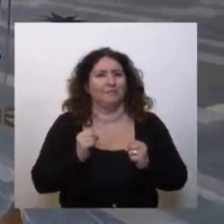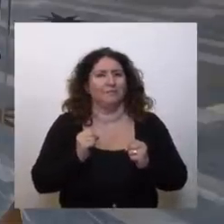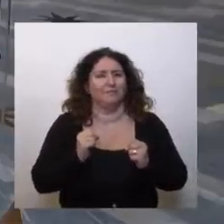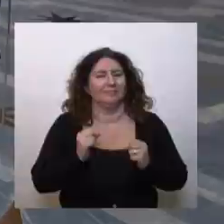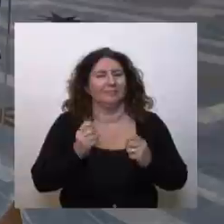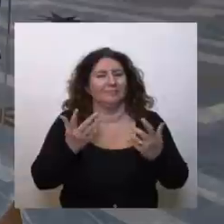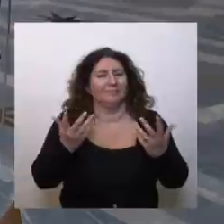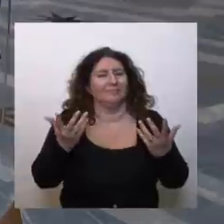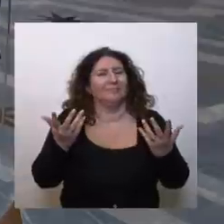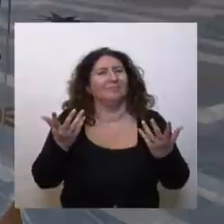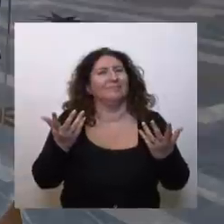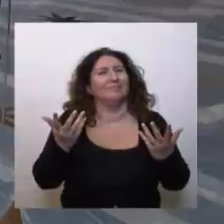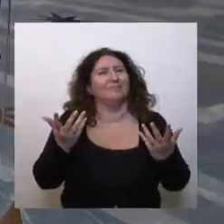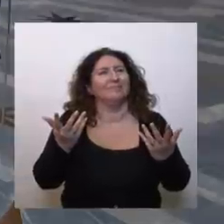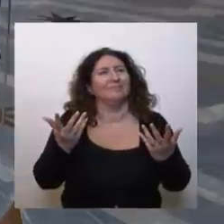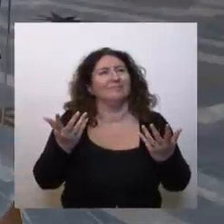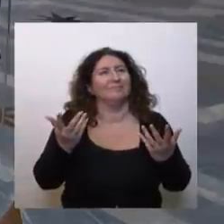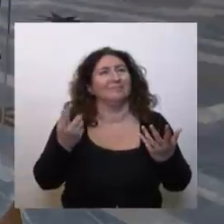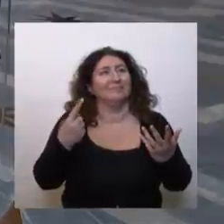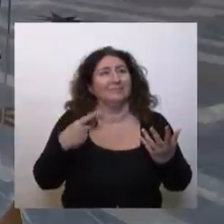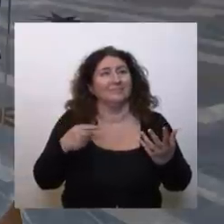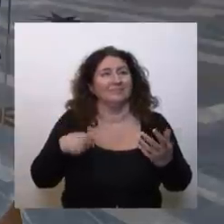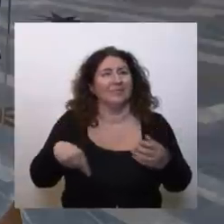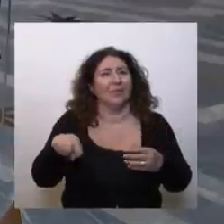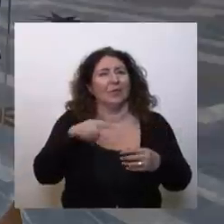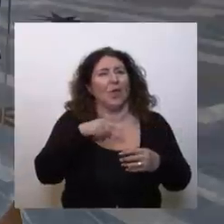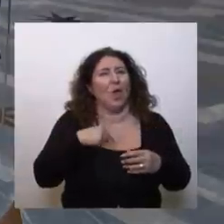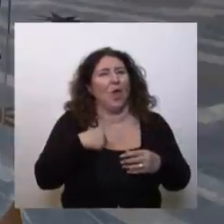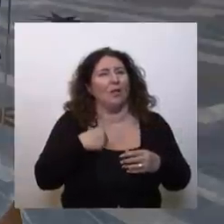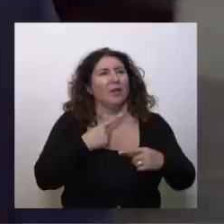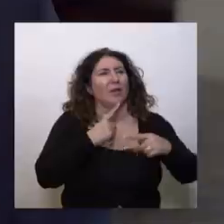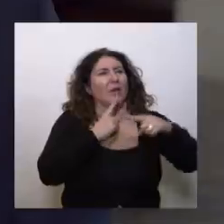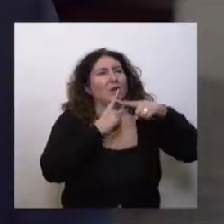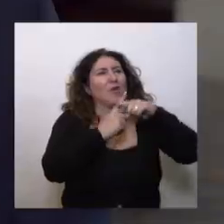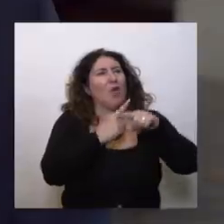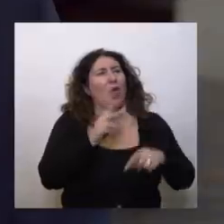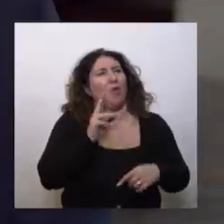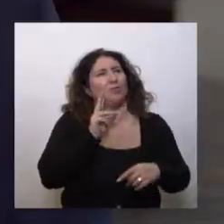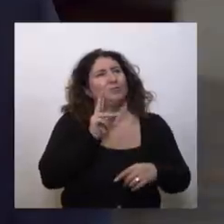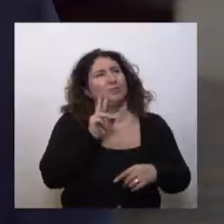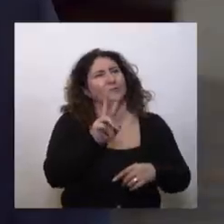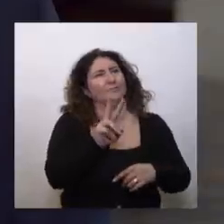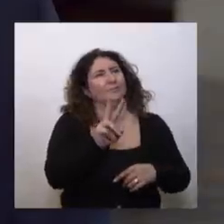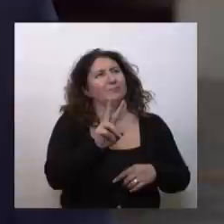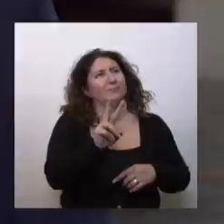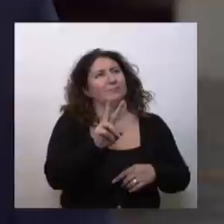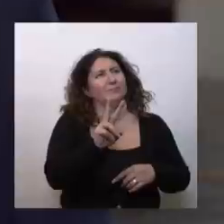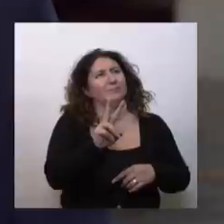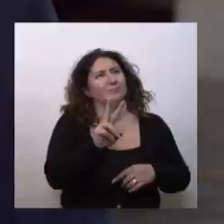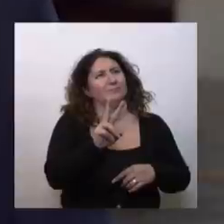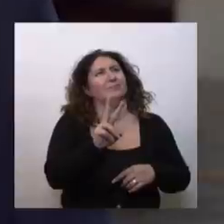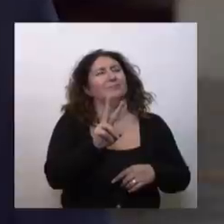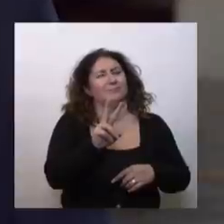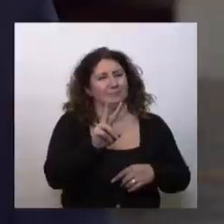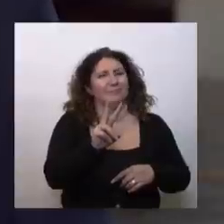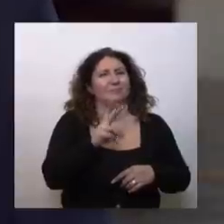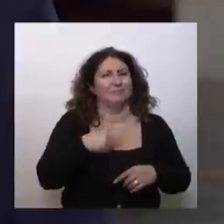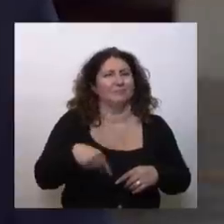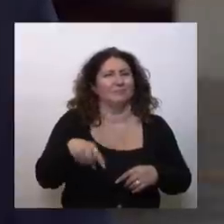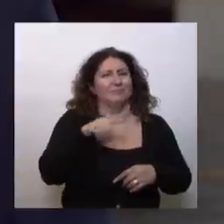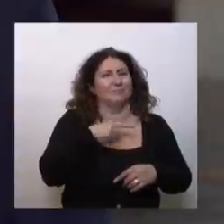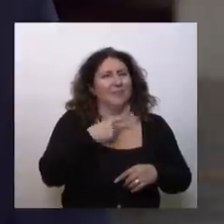Eppure in questo stare ai piedi della croce, questo stare che è presenza, anche se non è